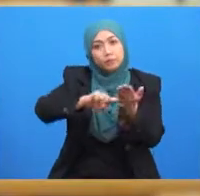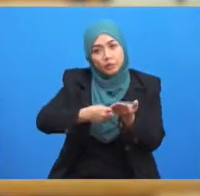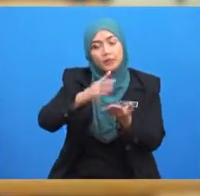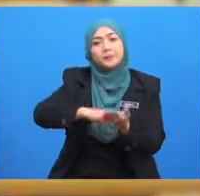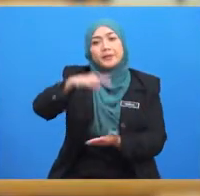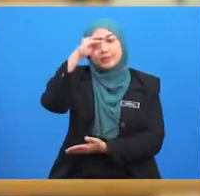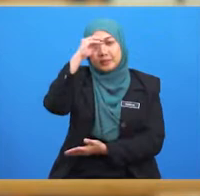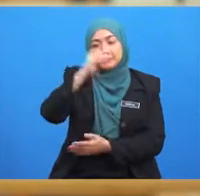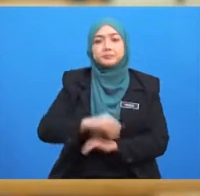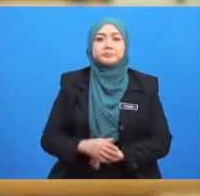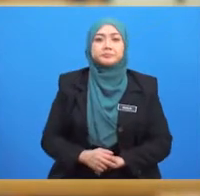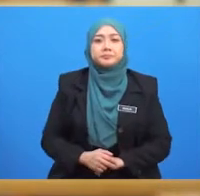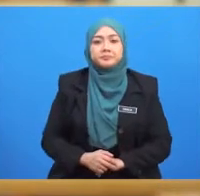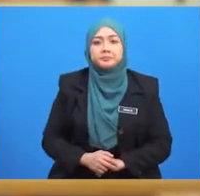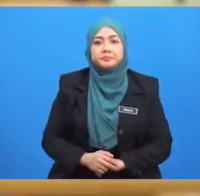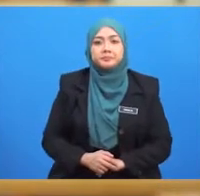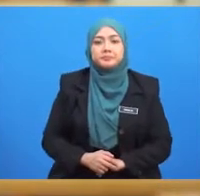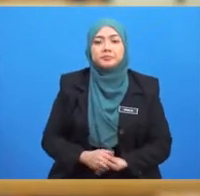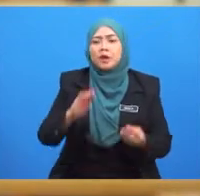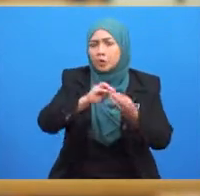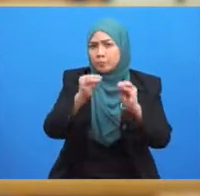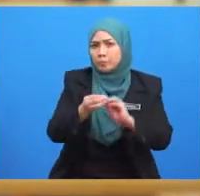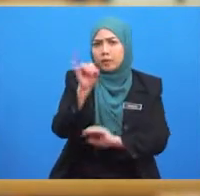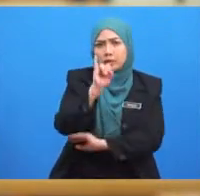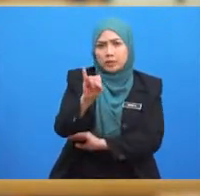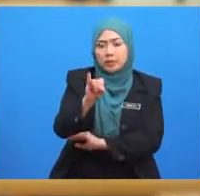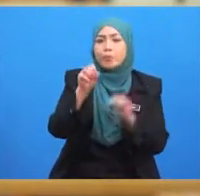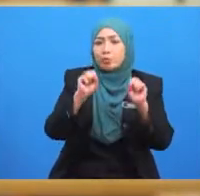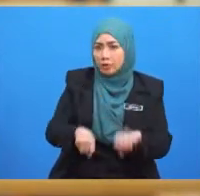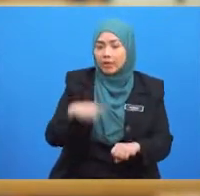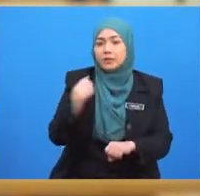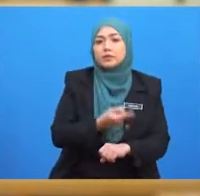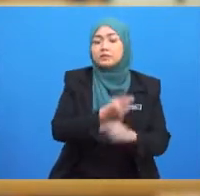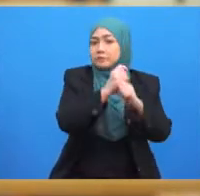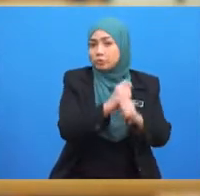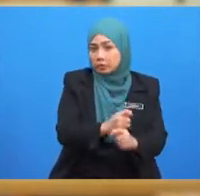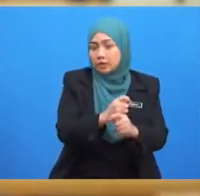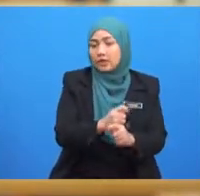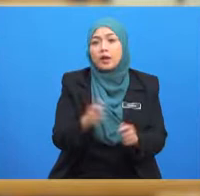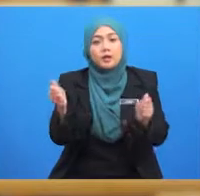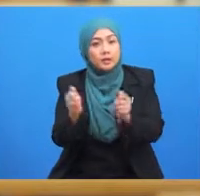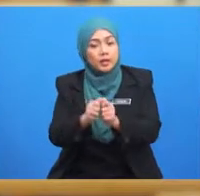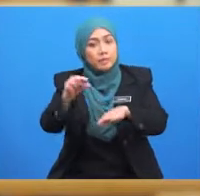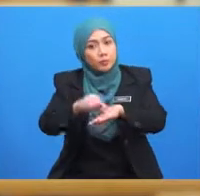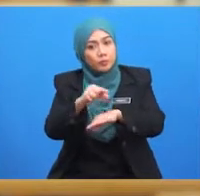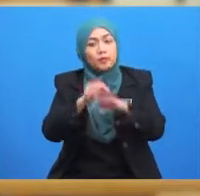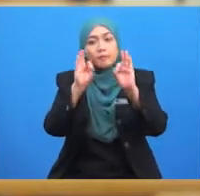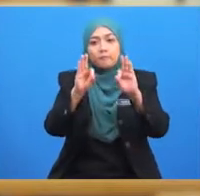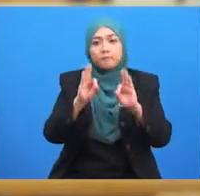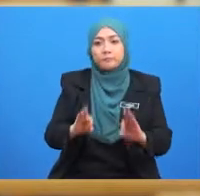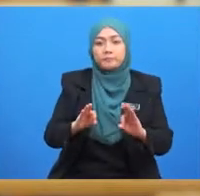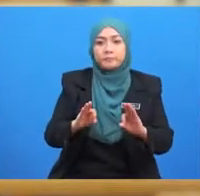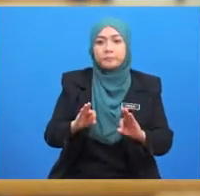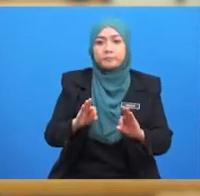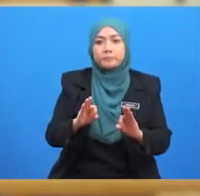sekarang number indeks boleh ditentukan dengan menggunakan formula yang